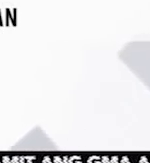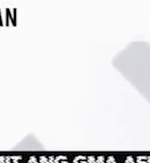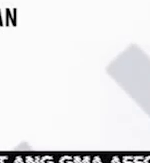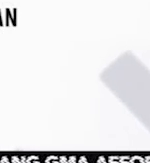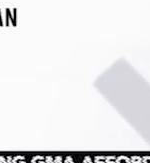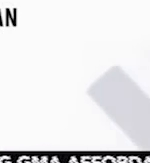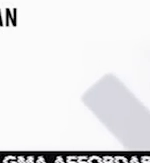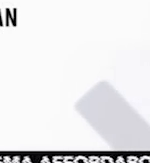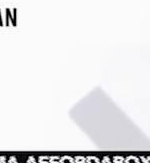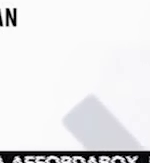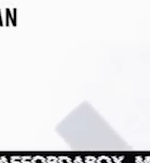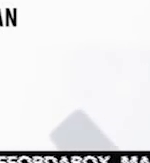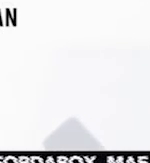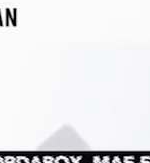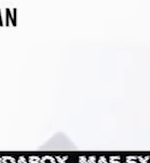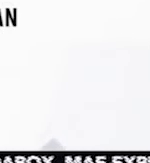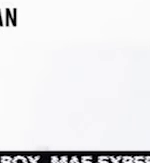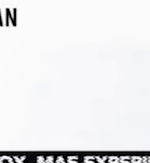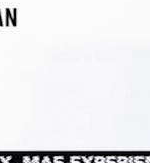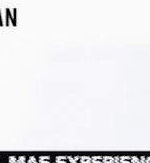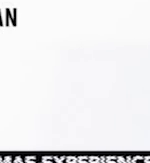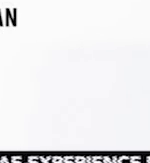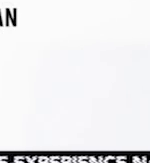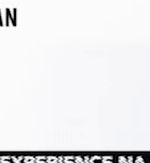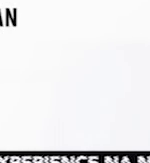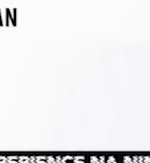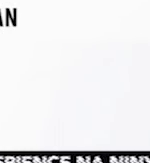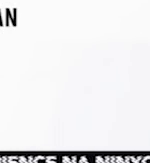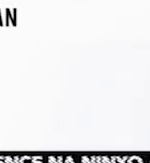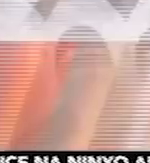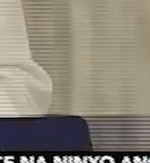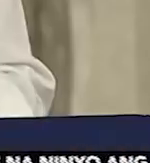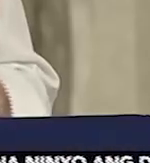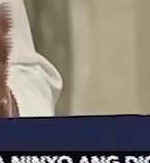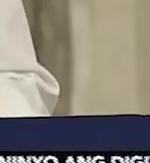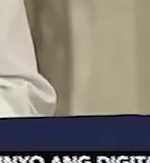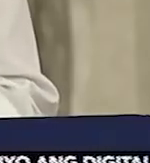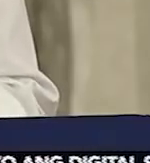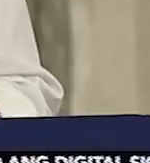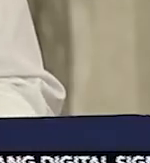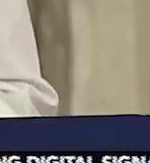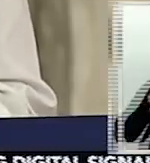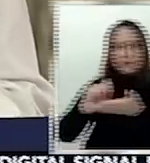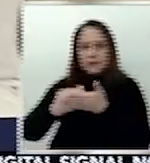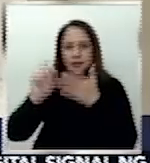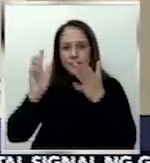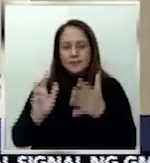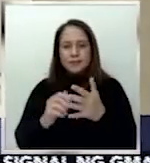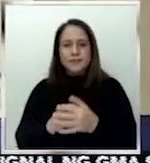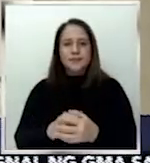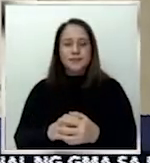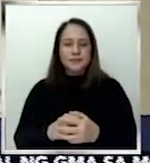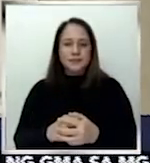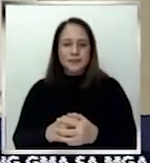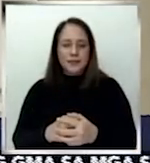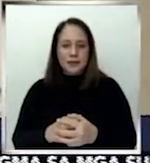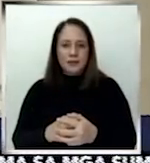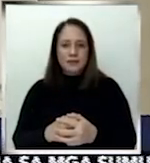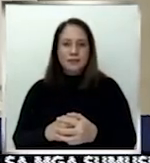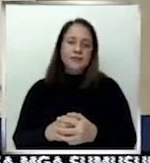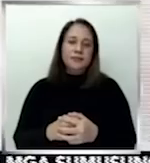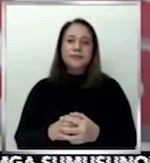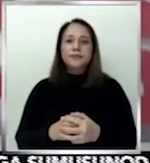habang naka-quarantine at patuloy na nakikipag-ugnayan sa kanyang gabinete. Ivan Mayrina, Nakatutok, 24 Oras.